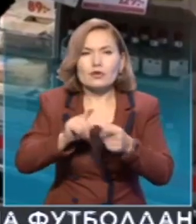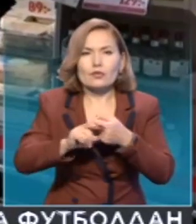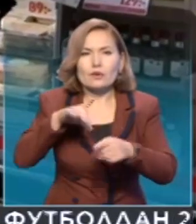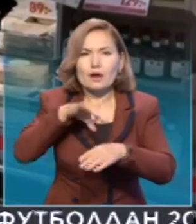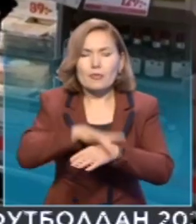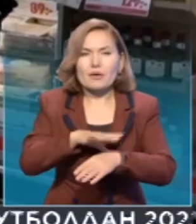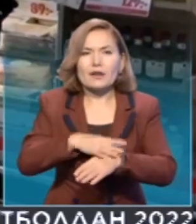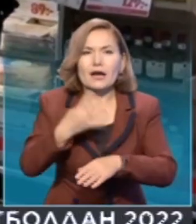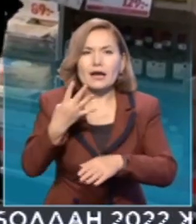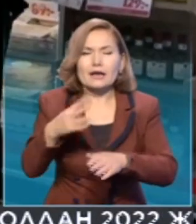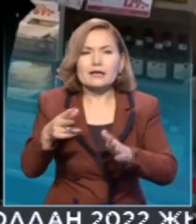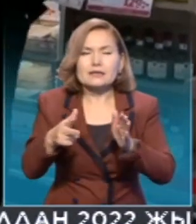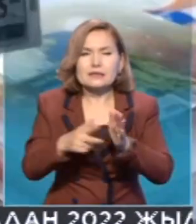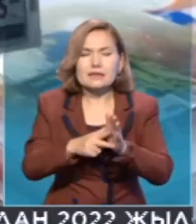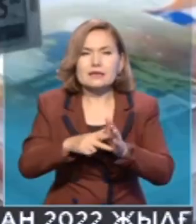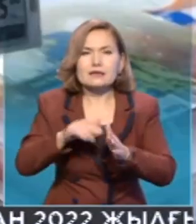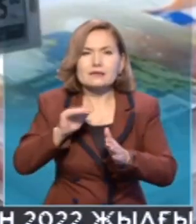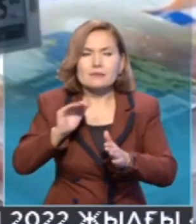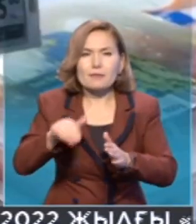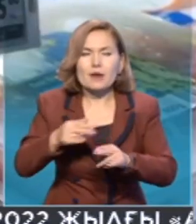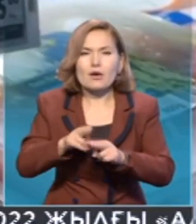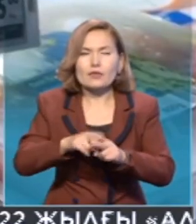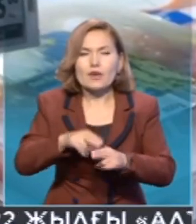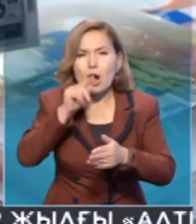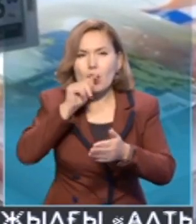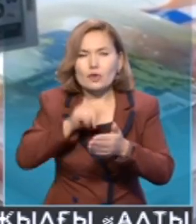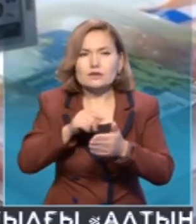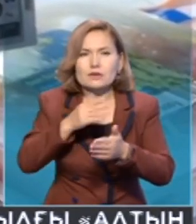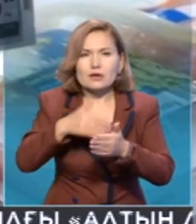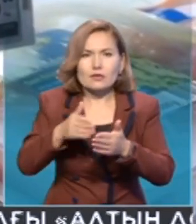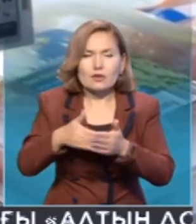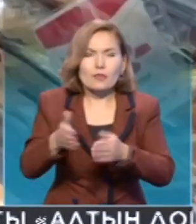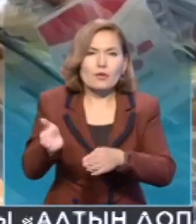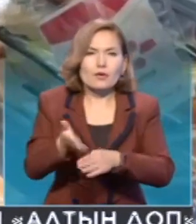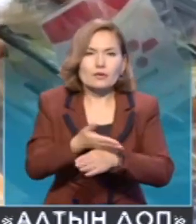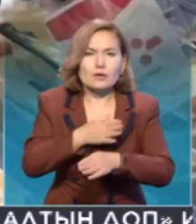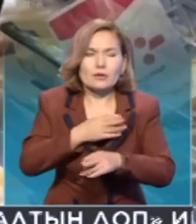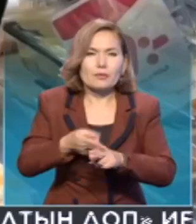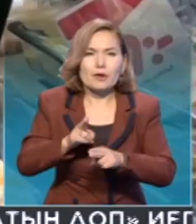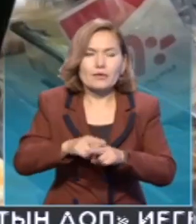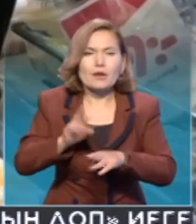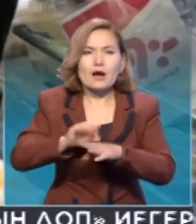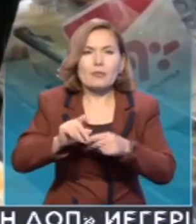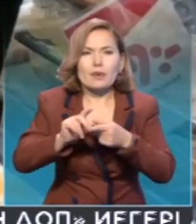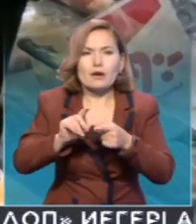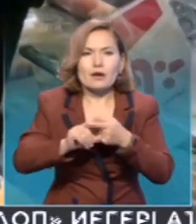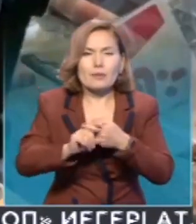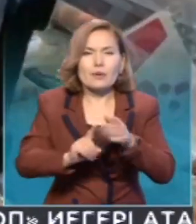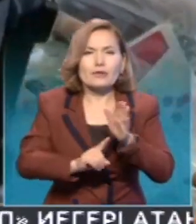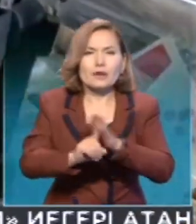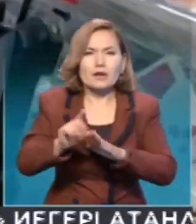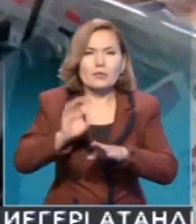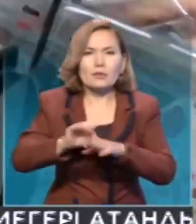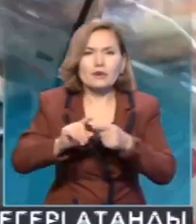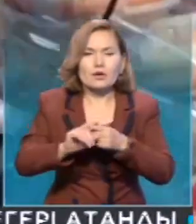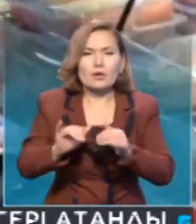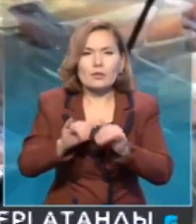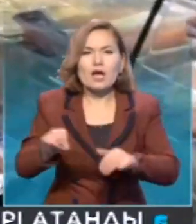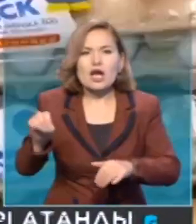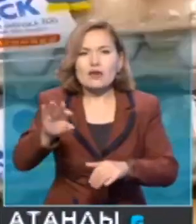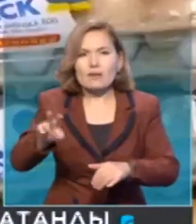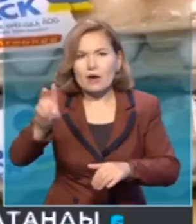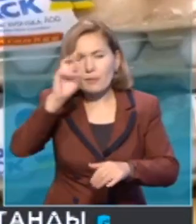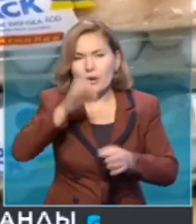жойылған. Мамандар бұрын құс тұмауы тек жазда болса, енді инфекция жыл бойы тарай бастағанын айтады. Сонымен бірге вирустың өршуі Еуропаның